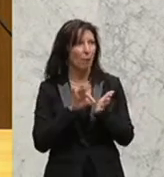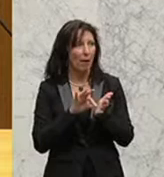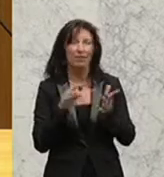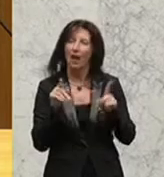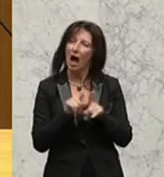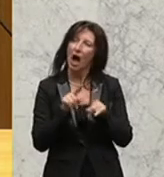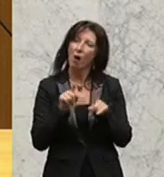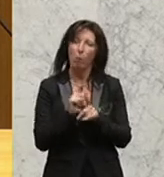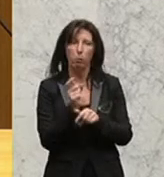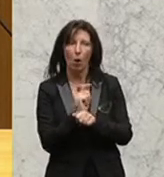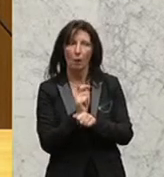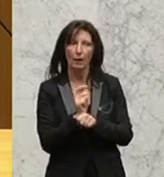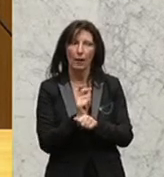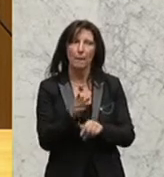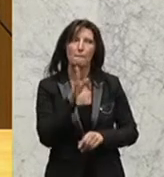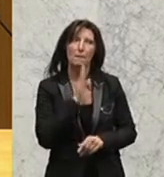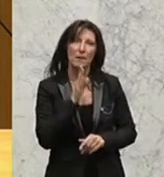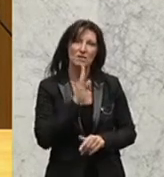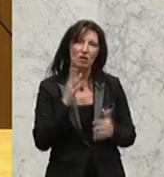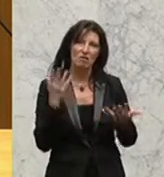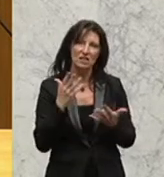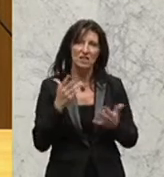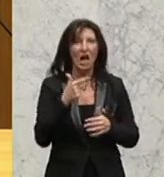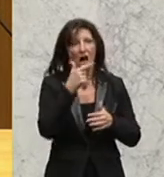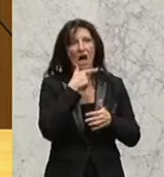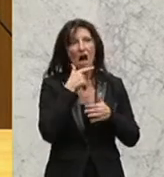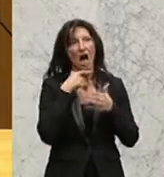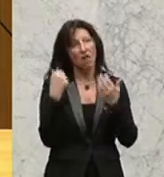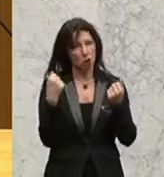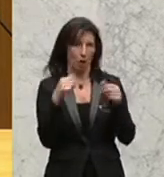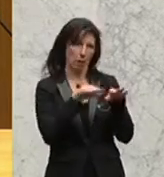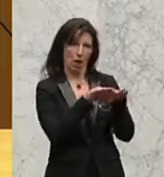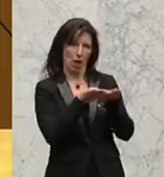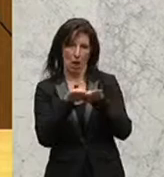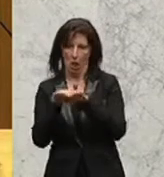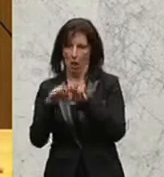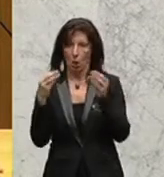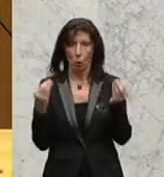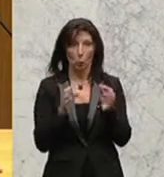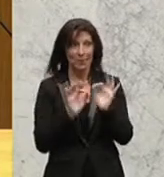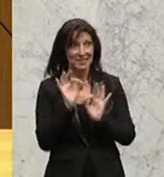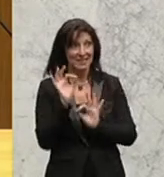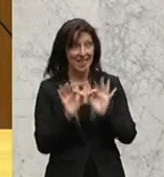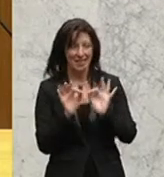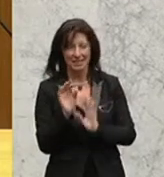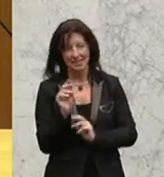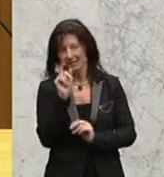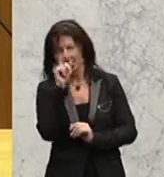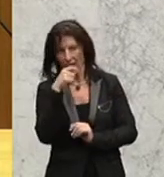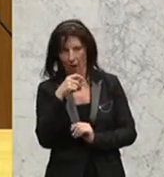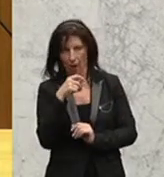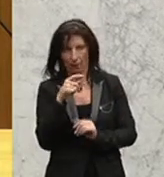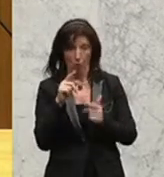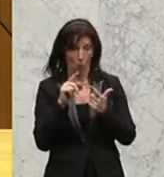einen Effekt bei den Pensionen, dass das Alter sich stabilisiert. Einerseits aufgrund statistischer Tricks und andererseits aufgrund